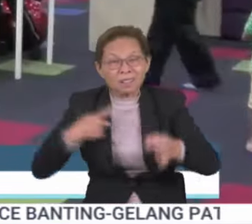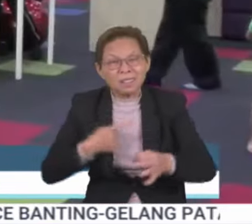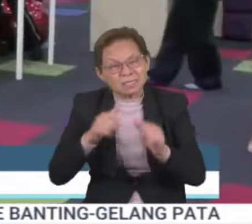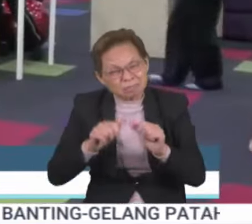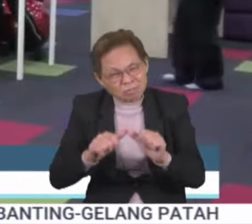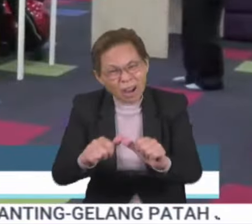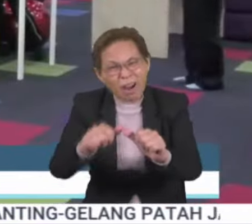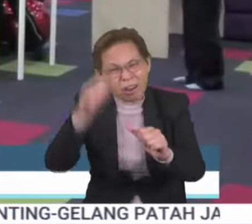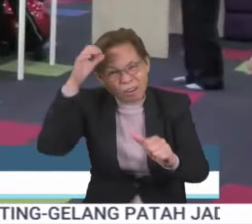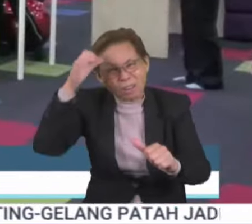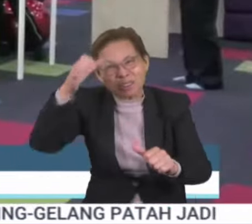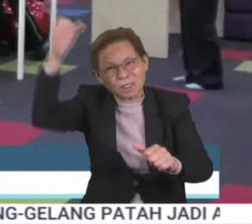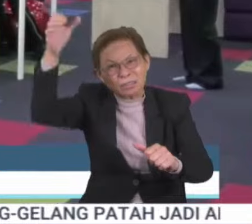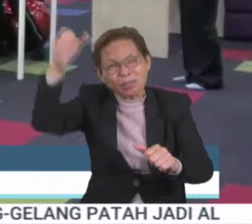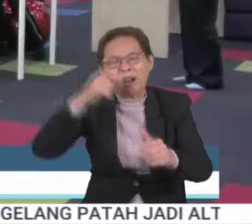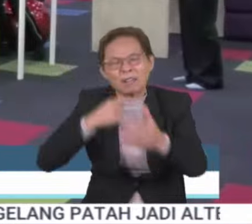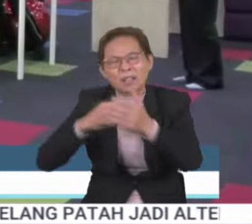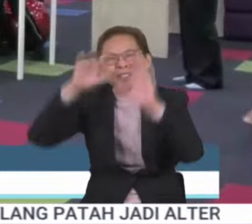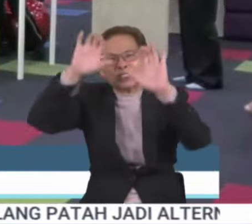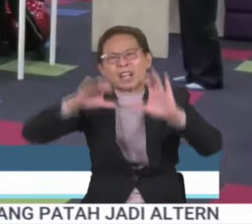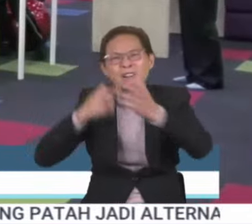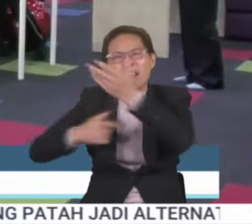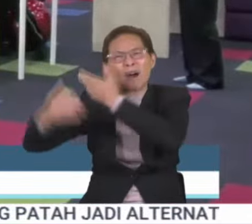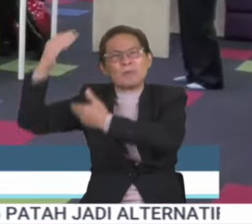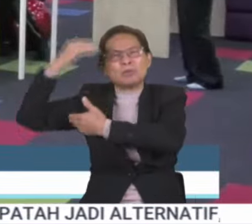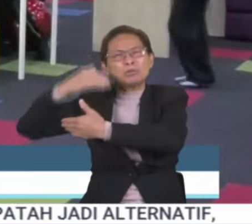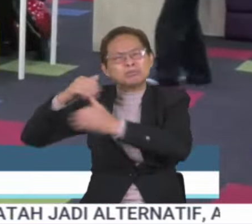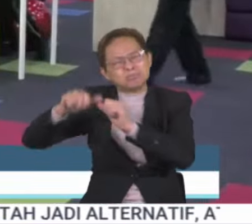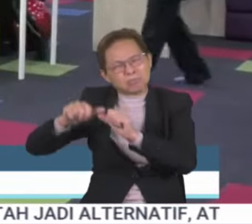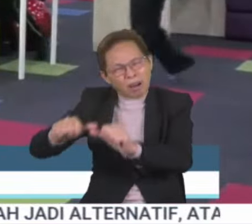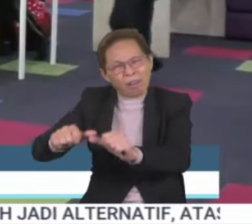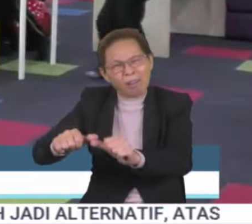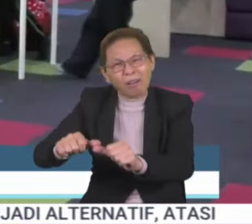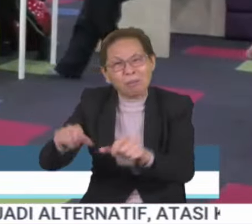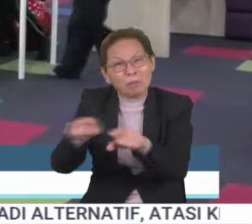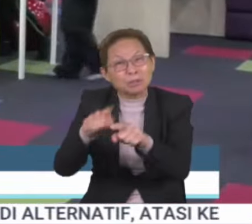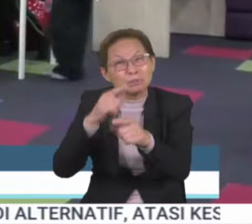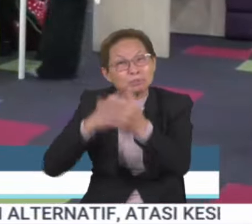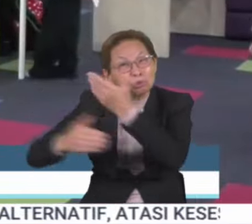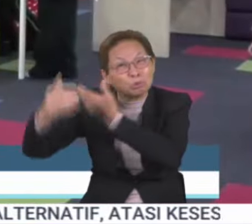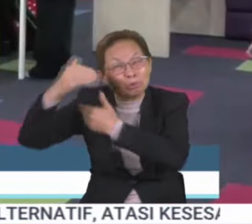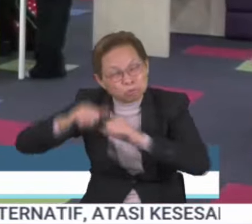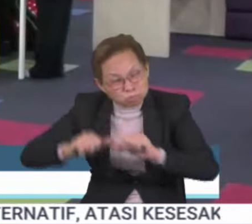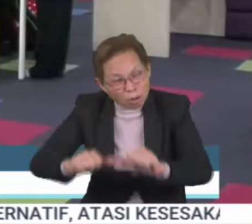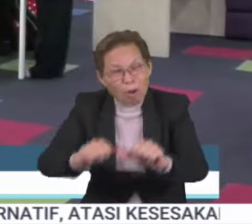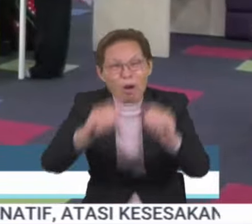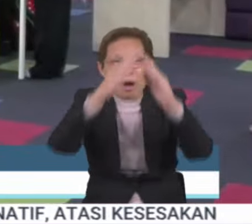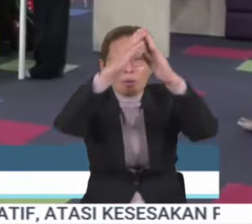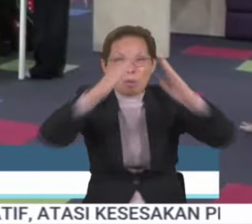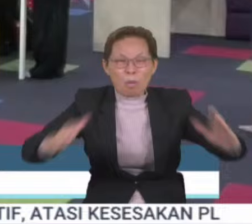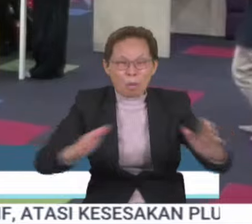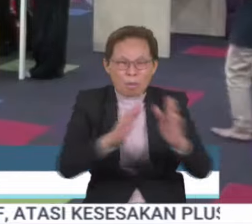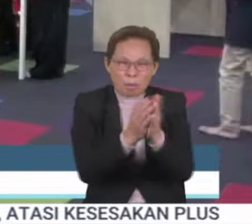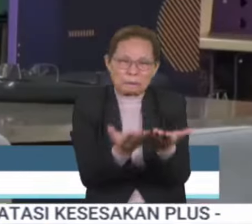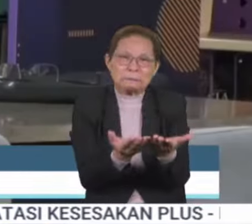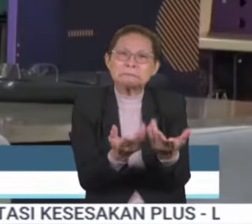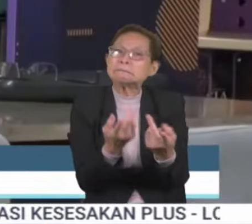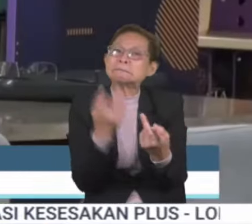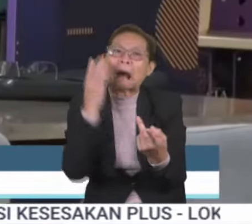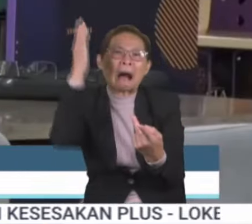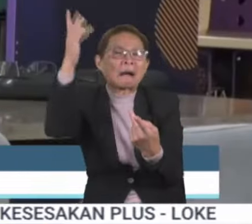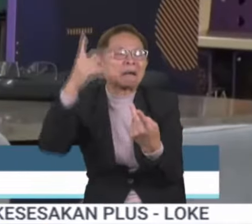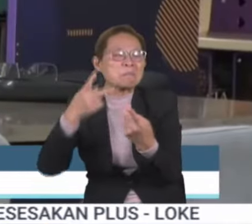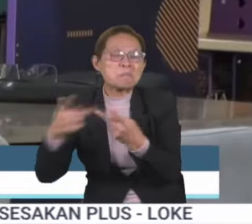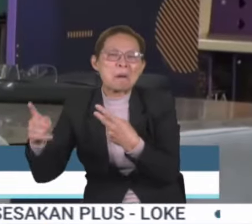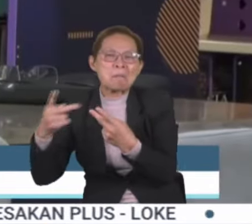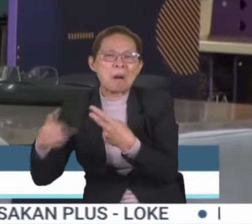bacaan kita konservatif macam dulu mungkin orang perpustakaan ni akan jadi tak relevan pada